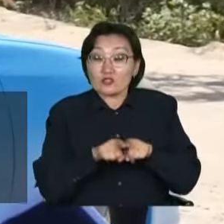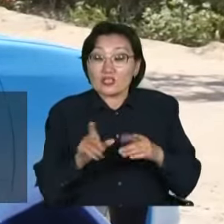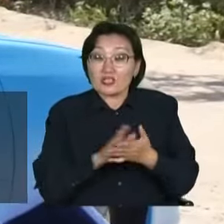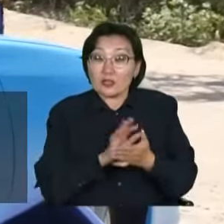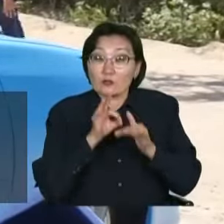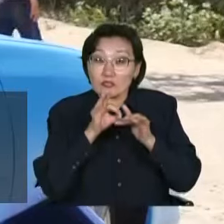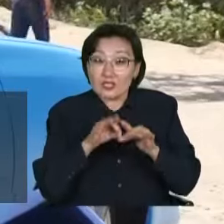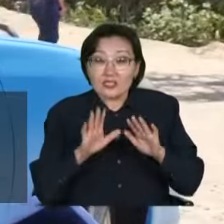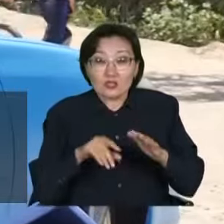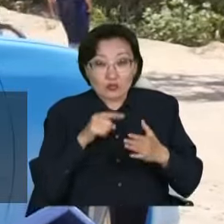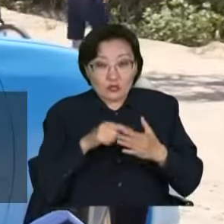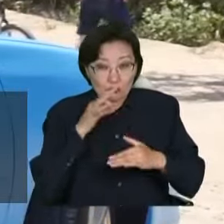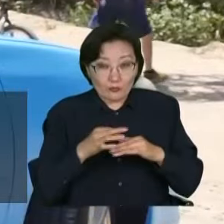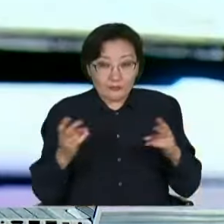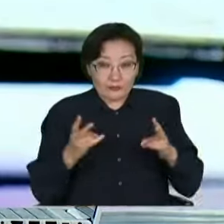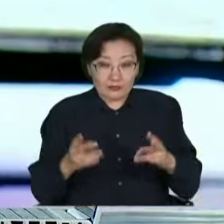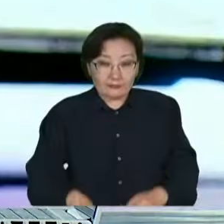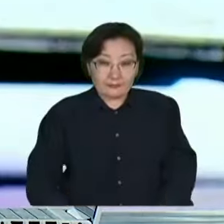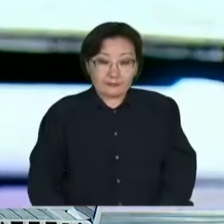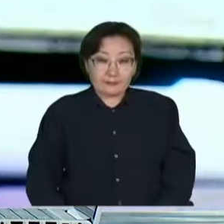сұрақтарға жауап бердім.